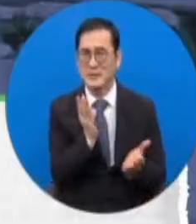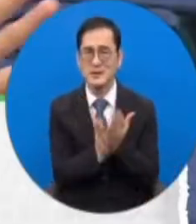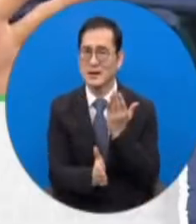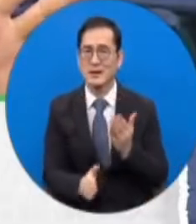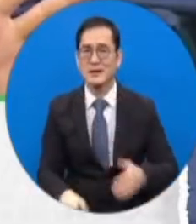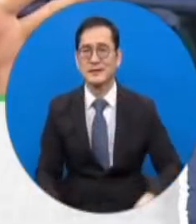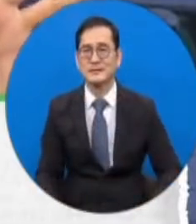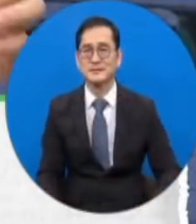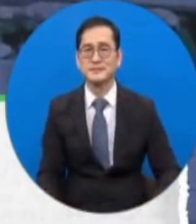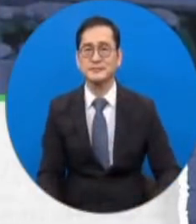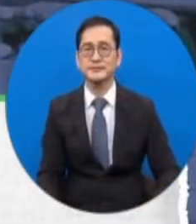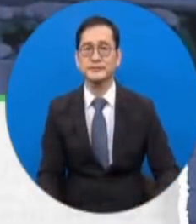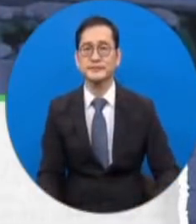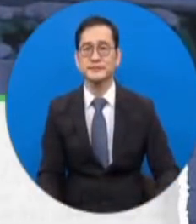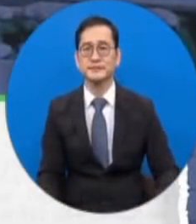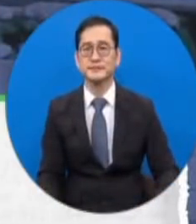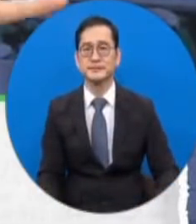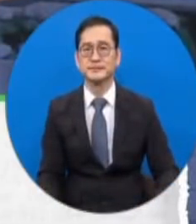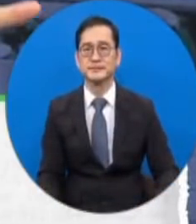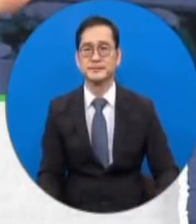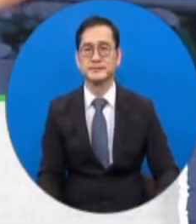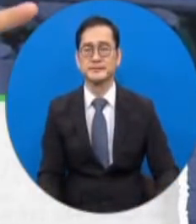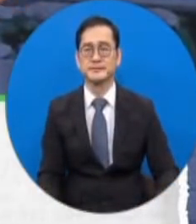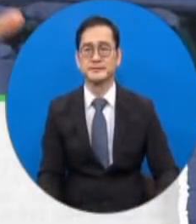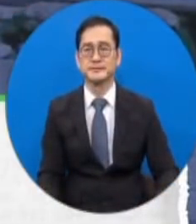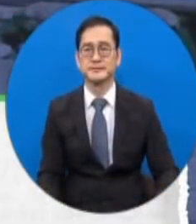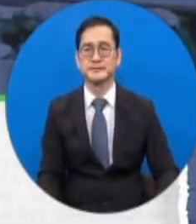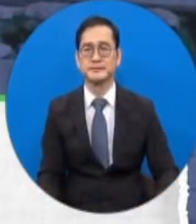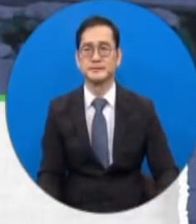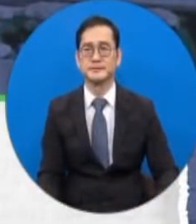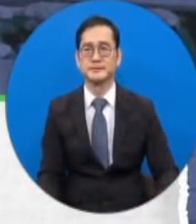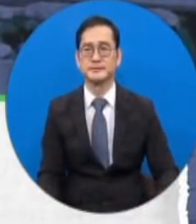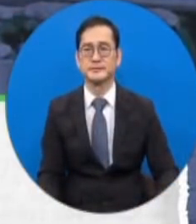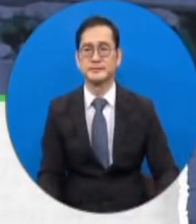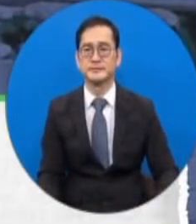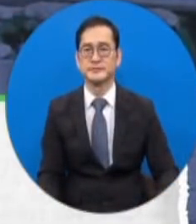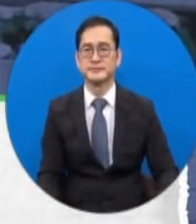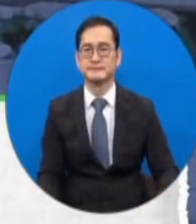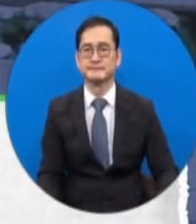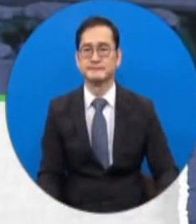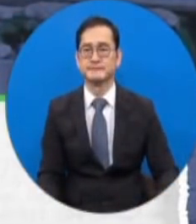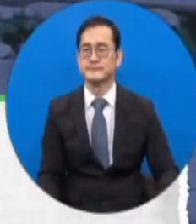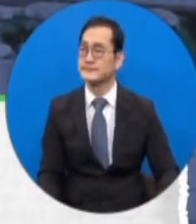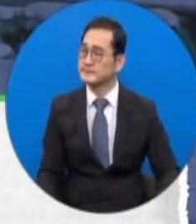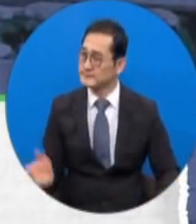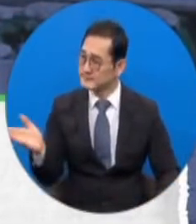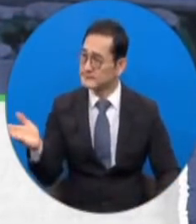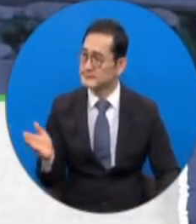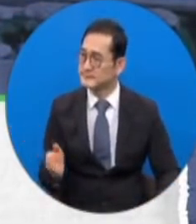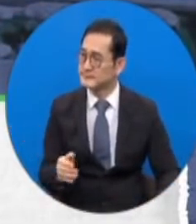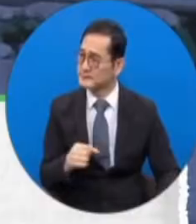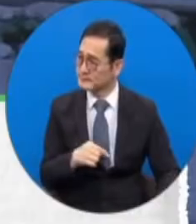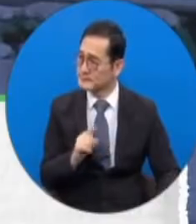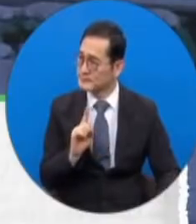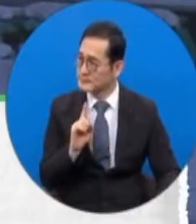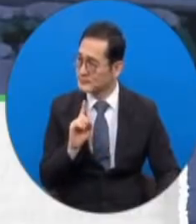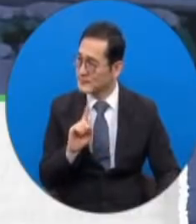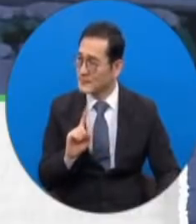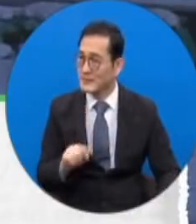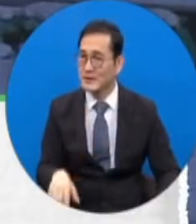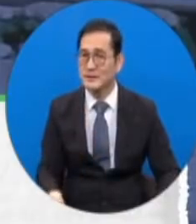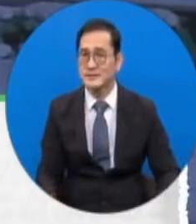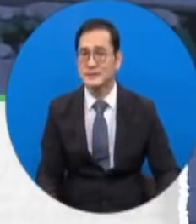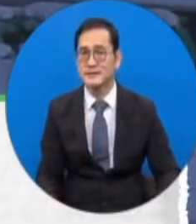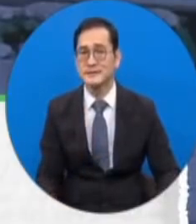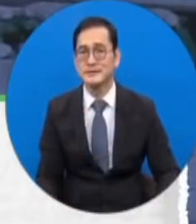사실과 다른 얘기 라고 있는 것이다 굉장히 자기 모순적 이다 라는 비판까지 있는데 김 가서 면서 의견입니다 서포 예 그게 이제 저는